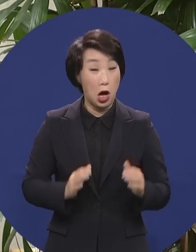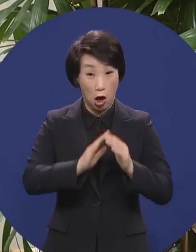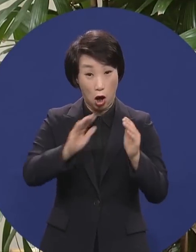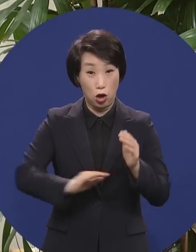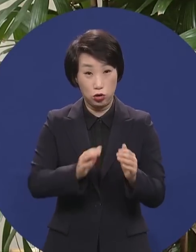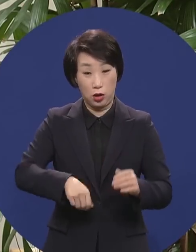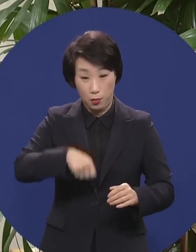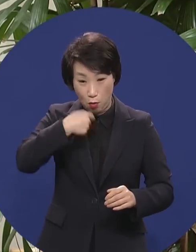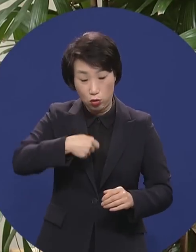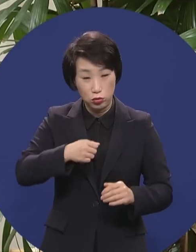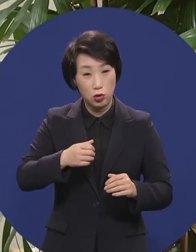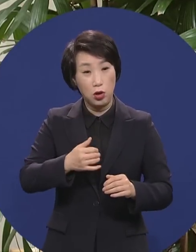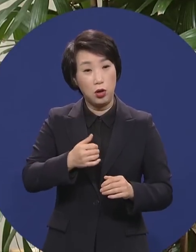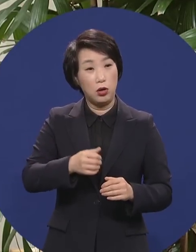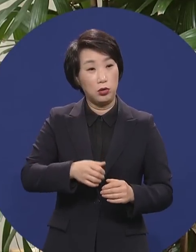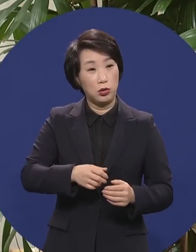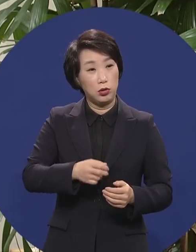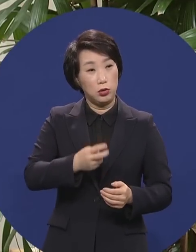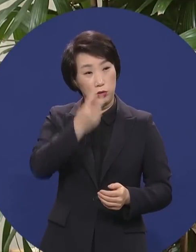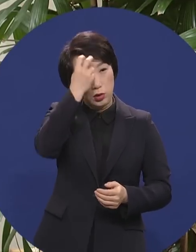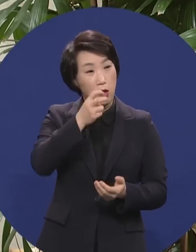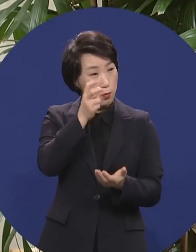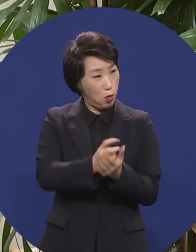가정에 식사에 가도가 있지.